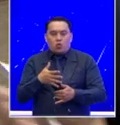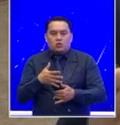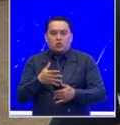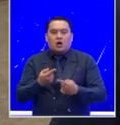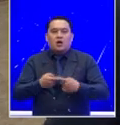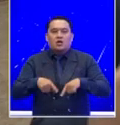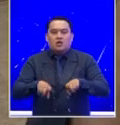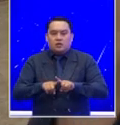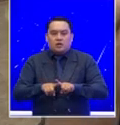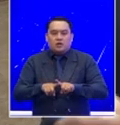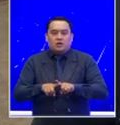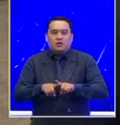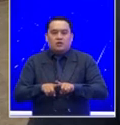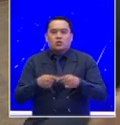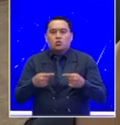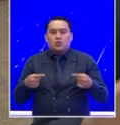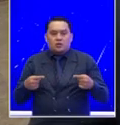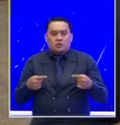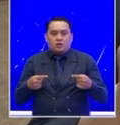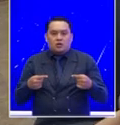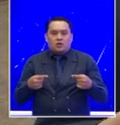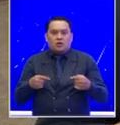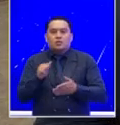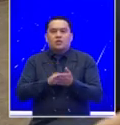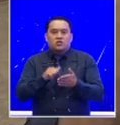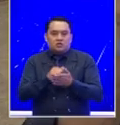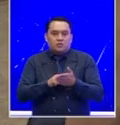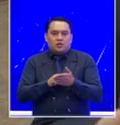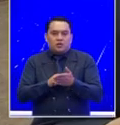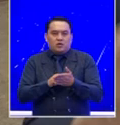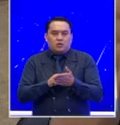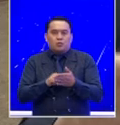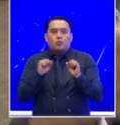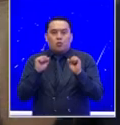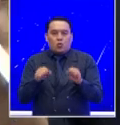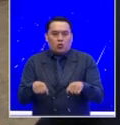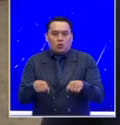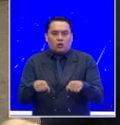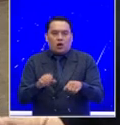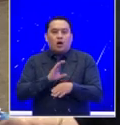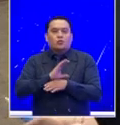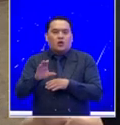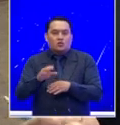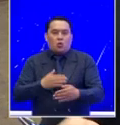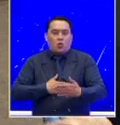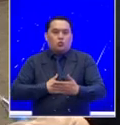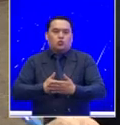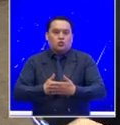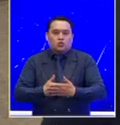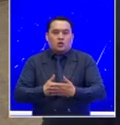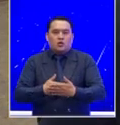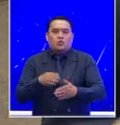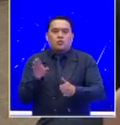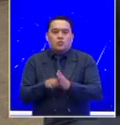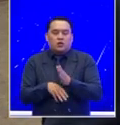такими какими-то другими основными причинами, они могут отправить в отпуск своих работников без